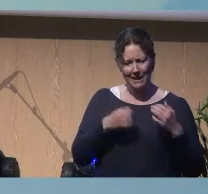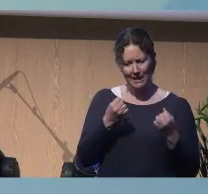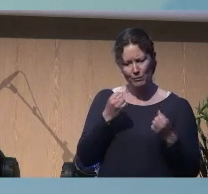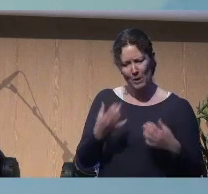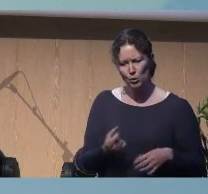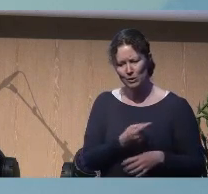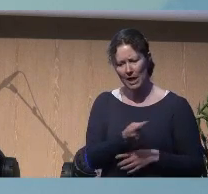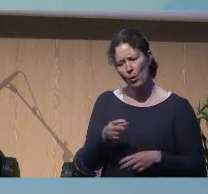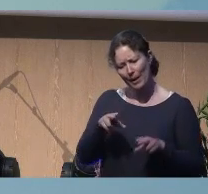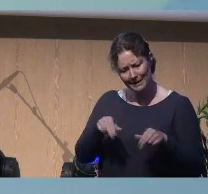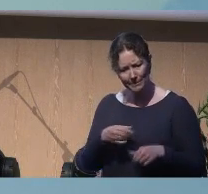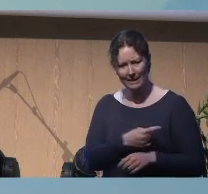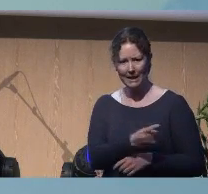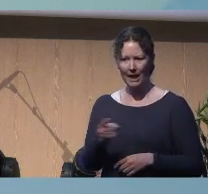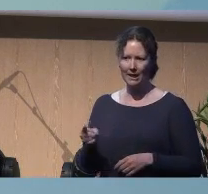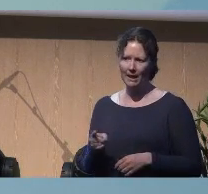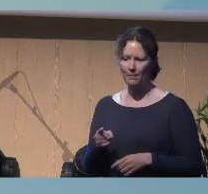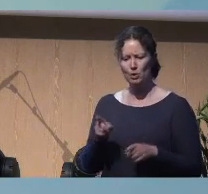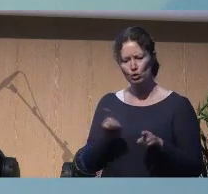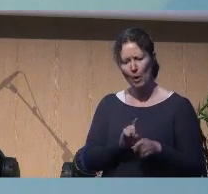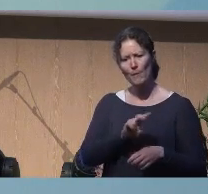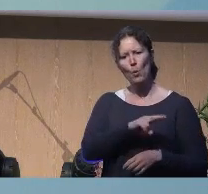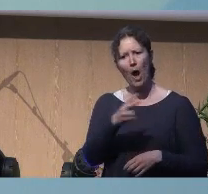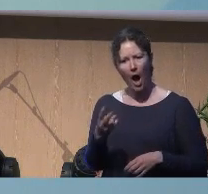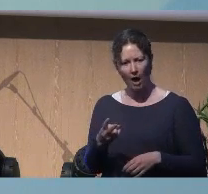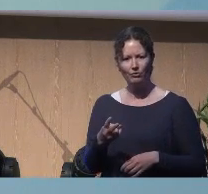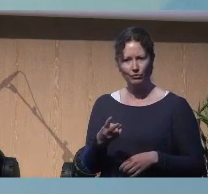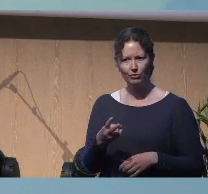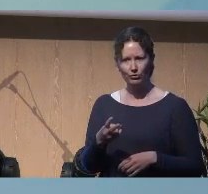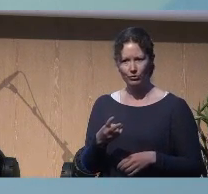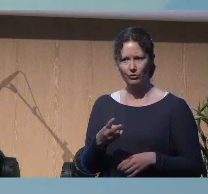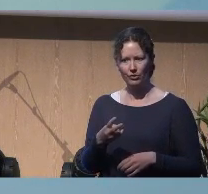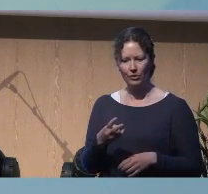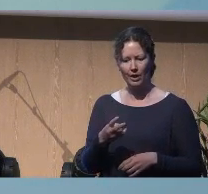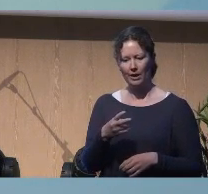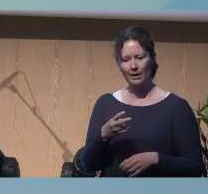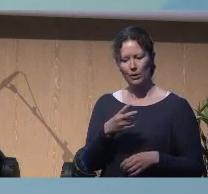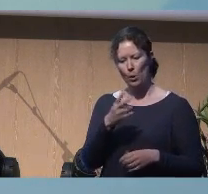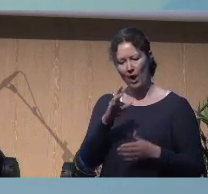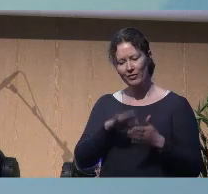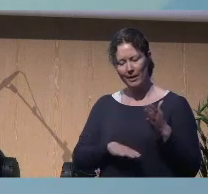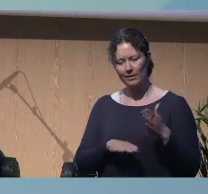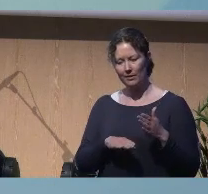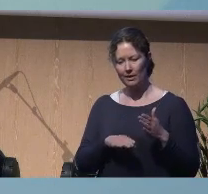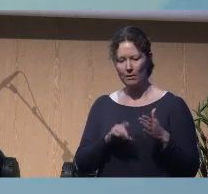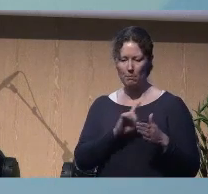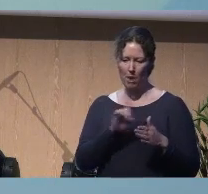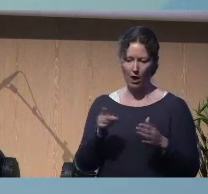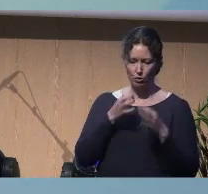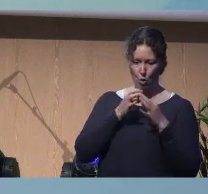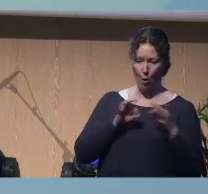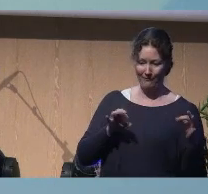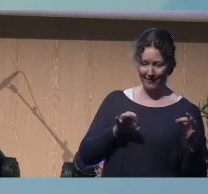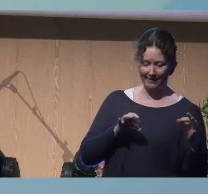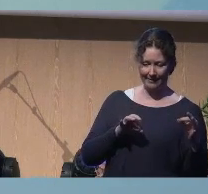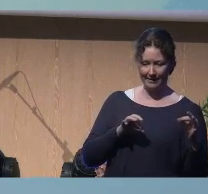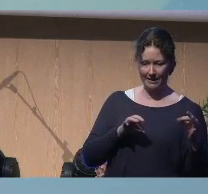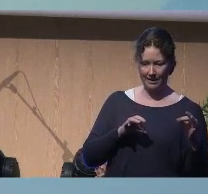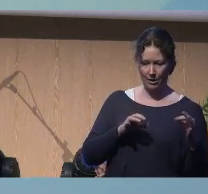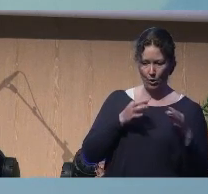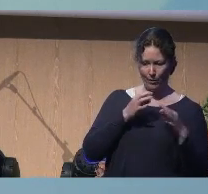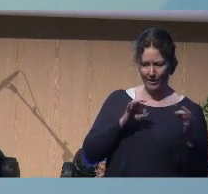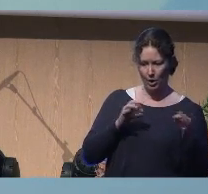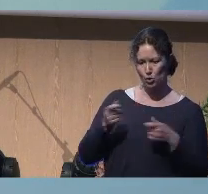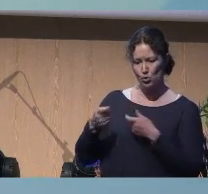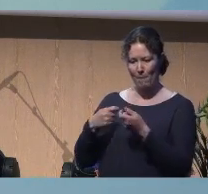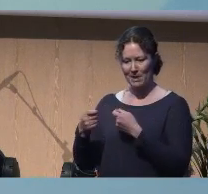dere, respektere dem som noe annet enn både det som det offentlige og det som